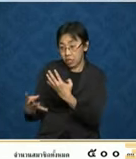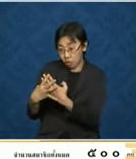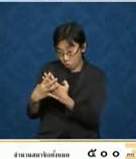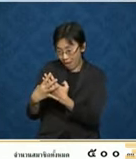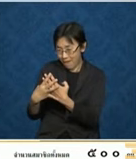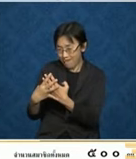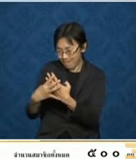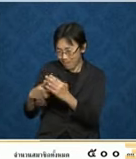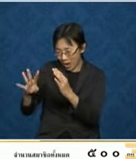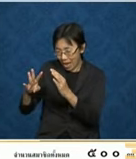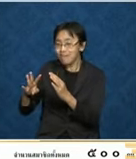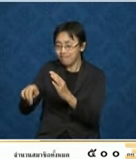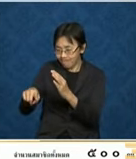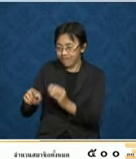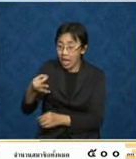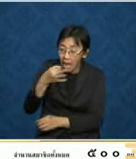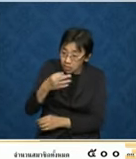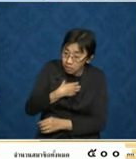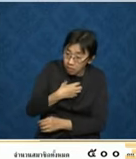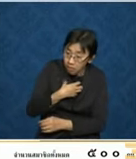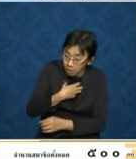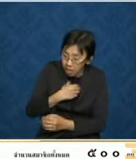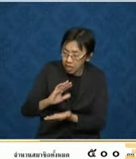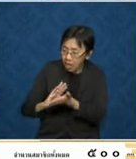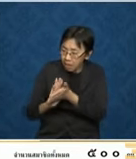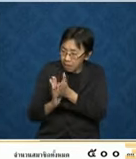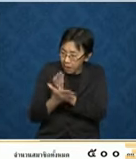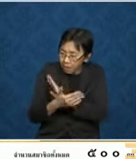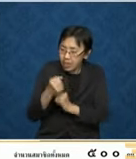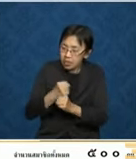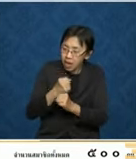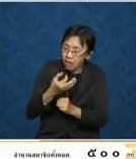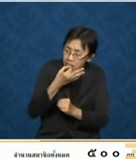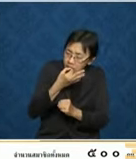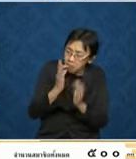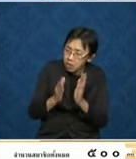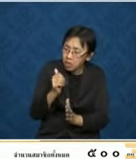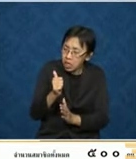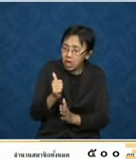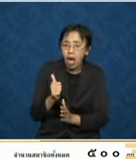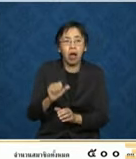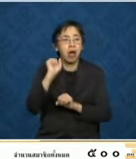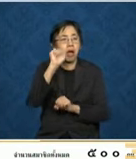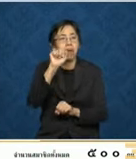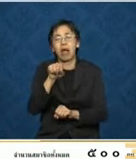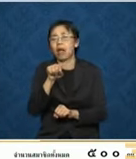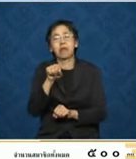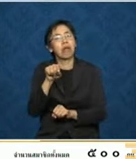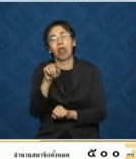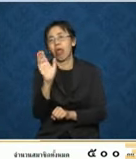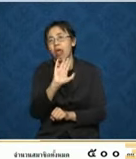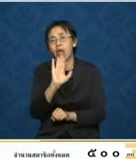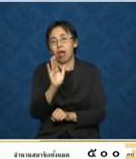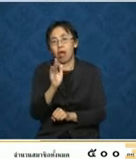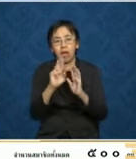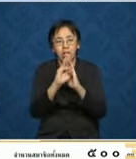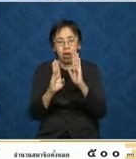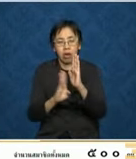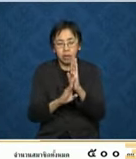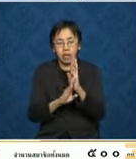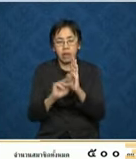าสได้มีอาชีพและได้กลับตัวเป็นคนดีของสังคมก็ไม่สามารถจะทำได้เนื่องจากติดระเบียบ